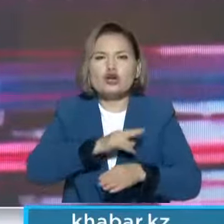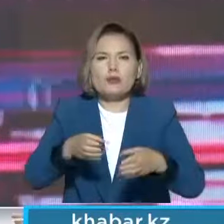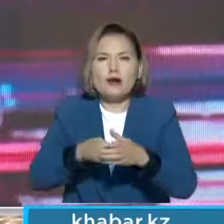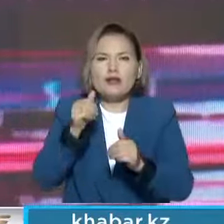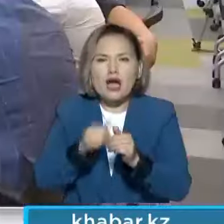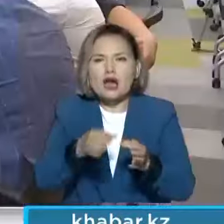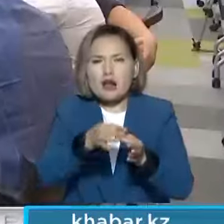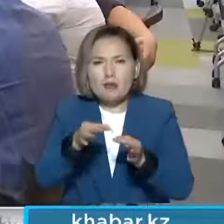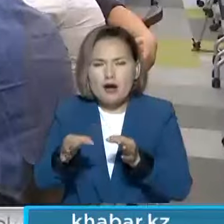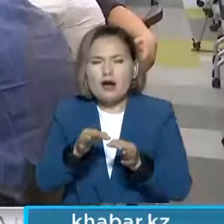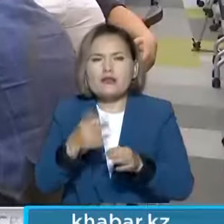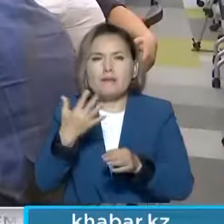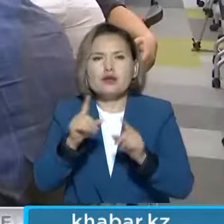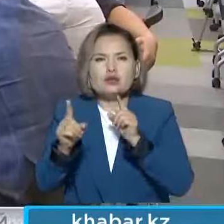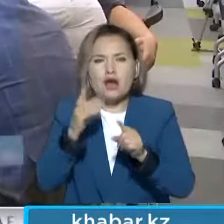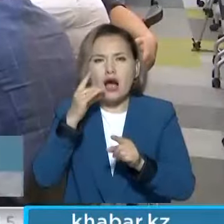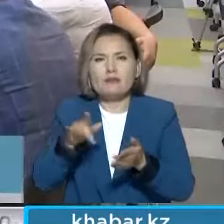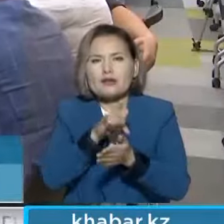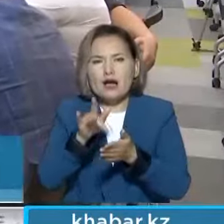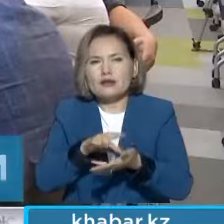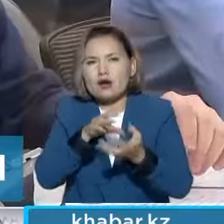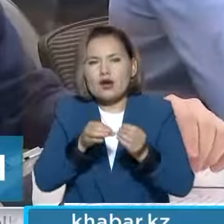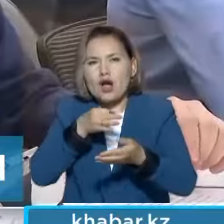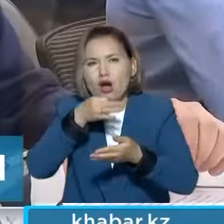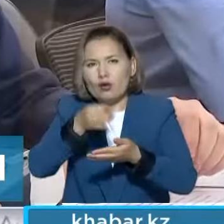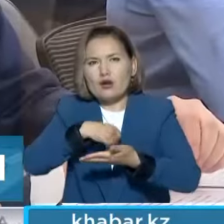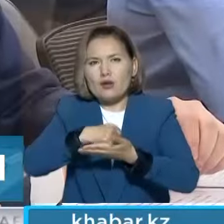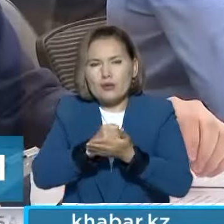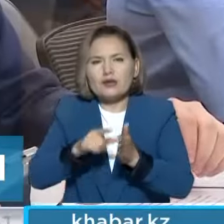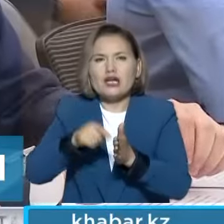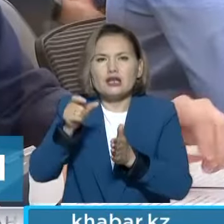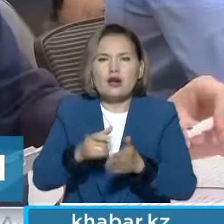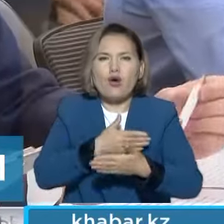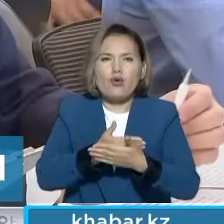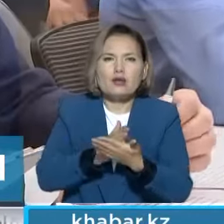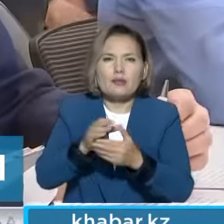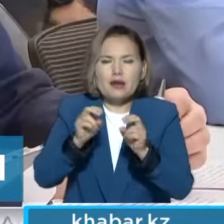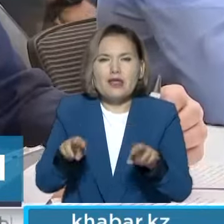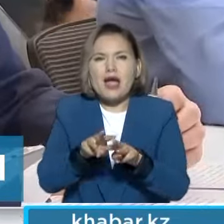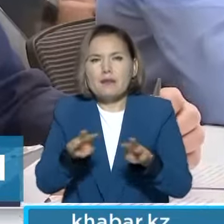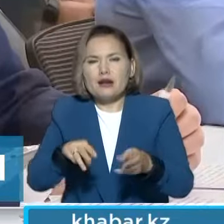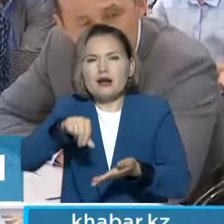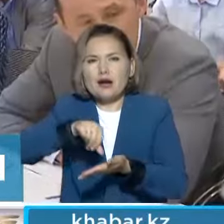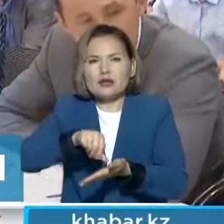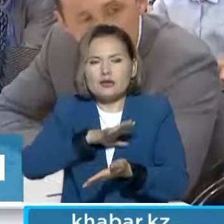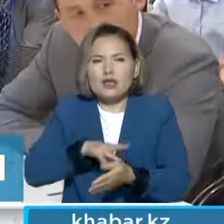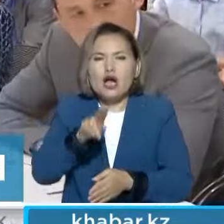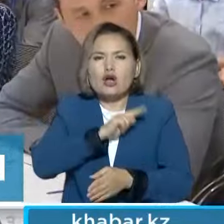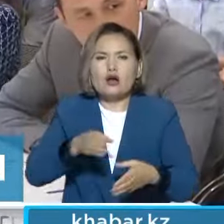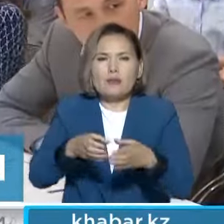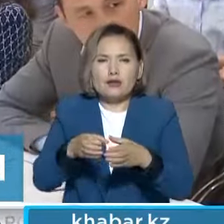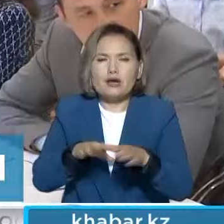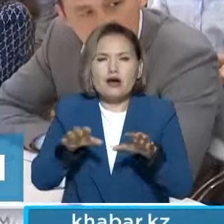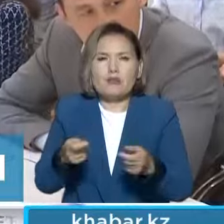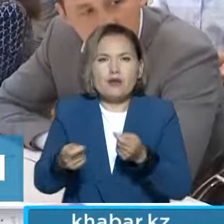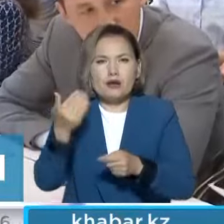өңірде өткен 5 отырысы Алматыда қорытындыланды. Жиынға депутаттар, қоғам белсенділері және министрлік өкілдері қатысты. Жұмыс тобының